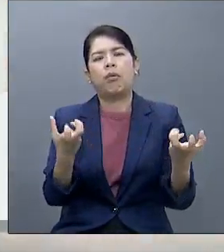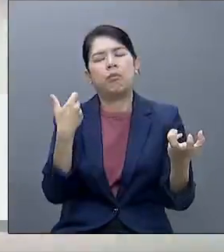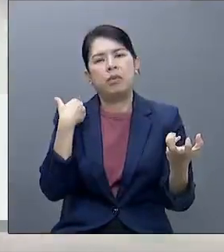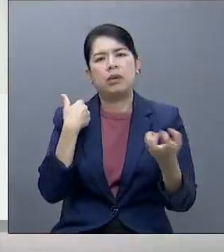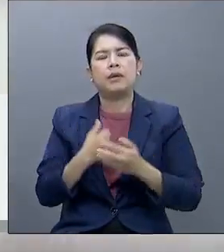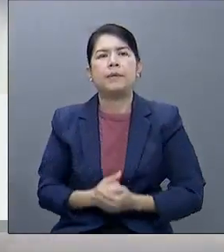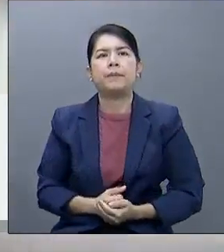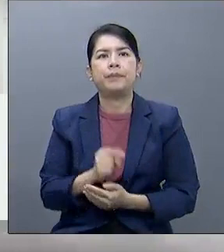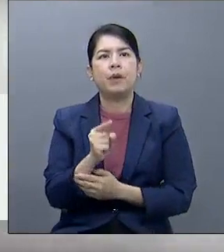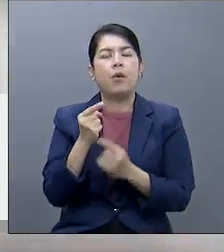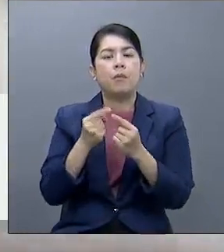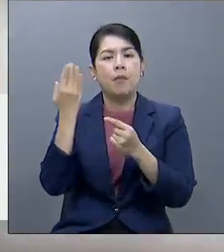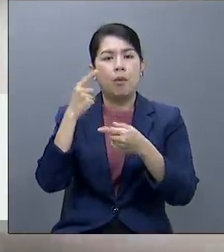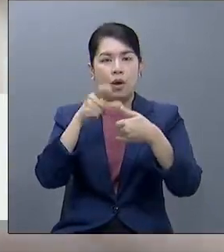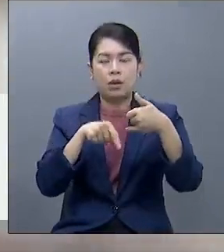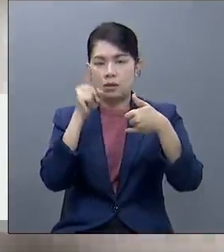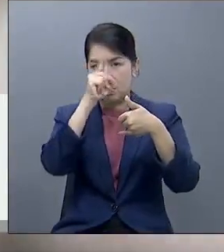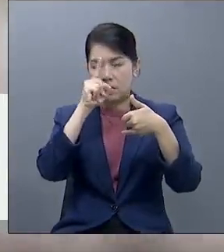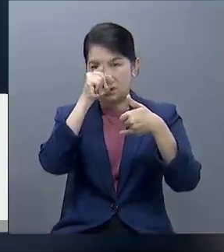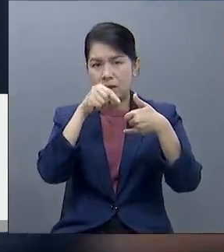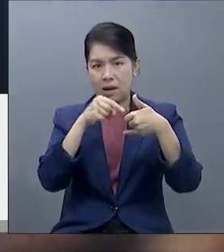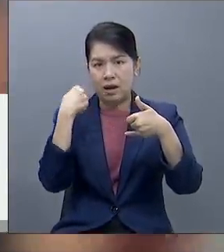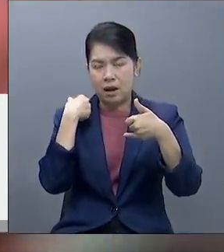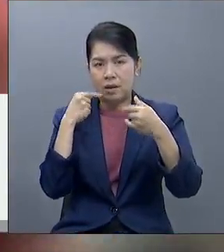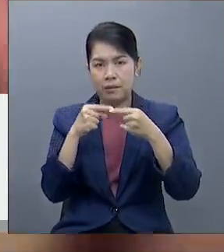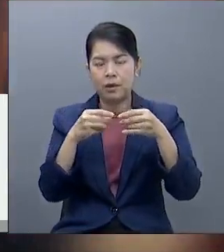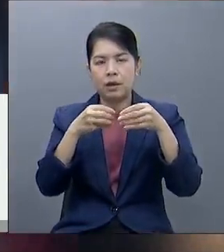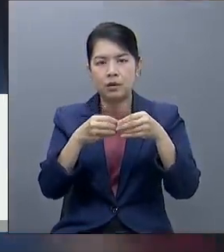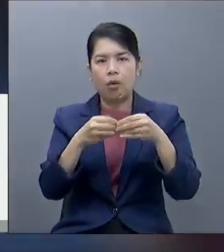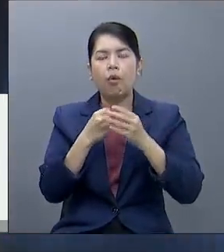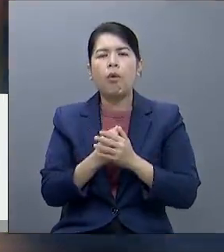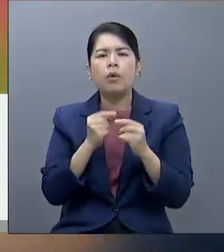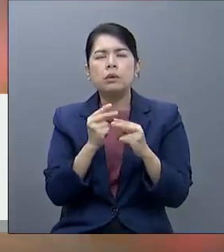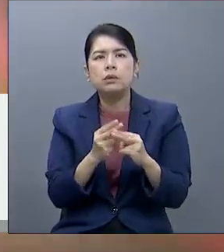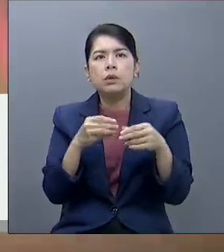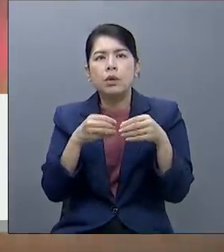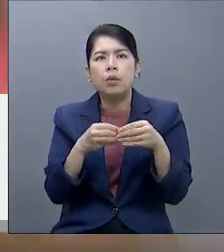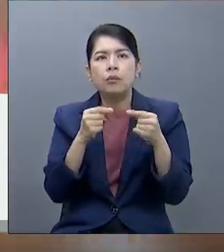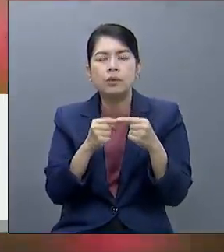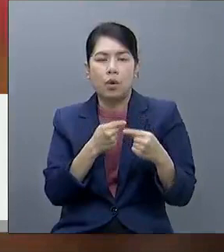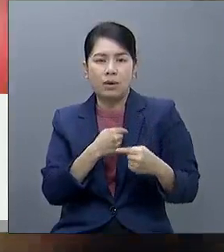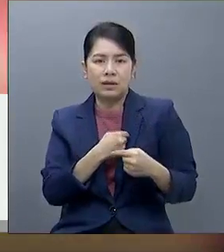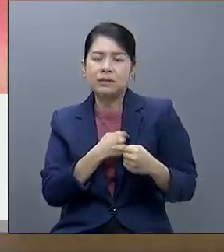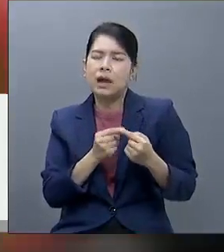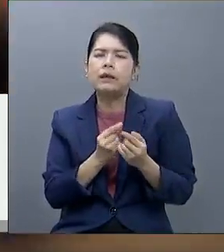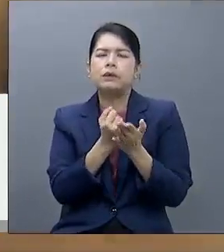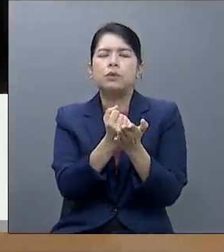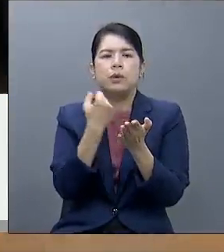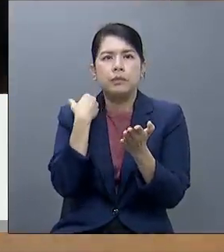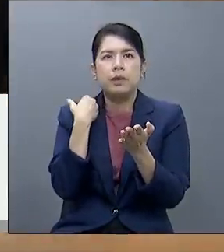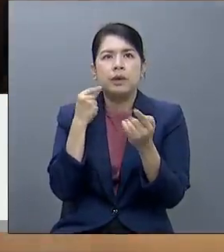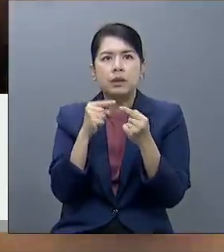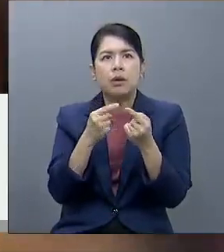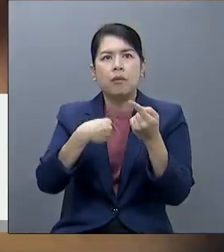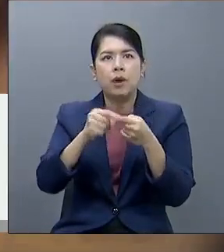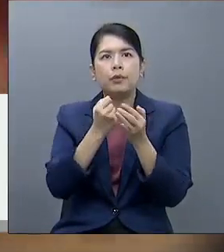แรกที่ฝันเด่นจัญญาธนากรจากทีมใจถึงใจคนไทยไม่ทิ้งกันทำทันทีเมื่อเดินทางไปถึงคือการแจกขนมเด็กๆ